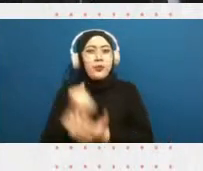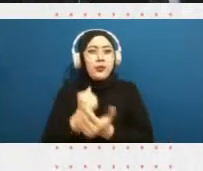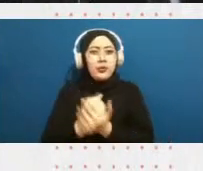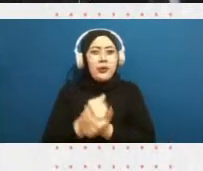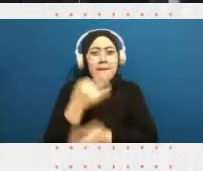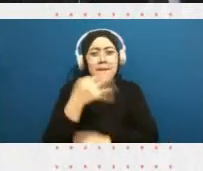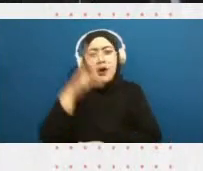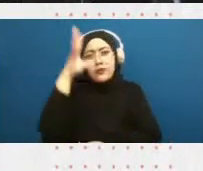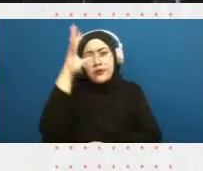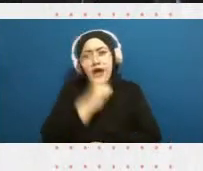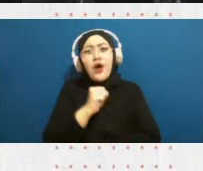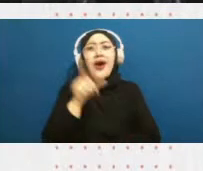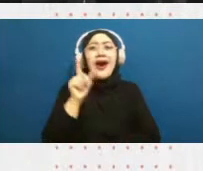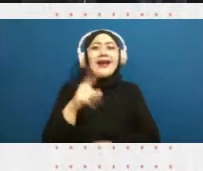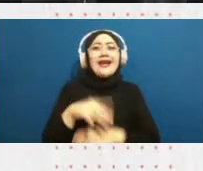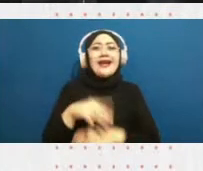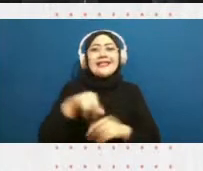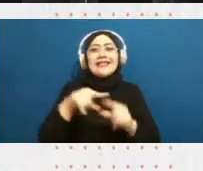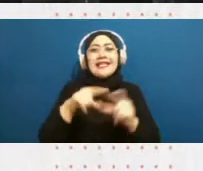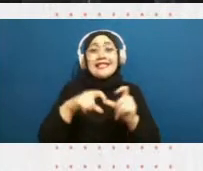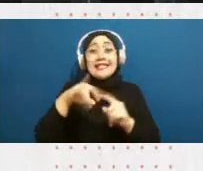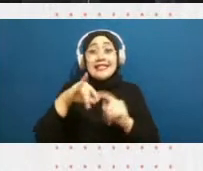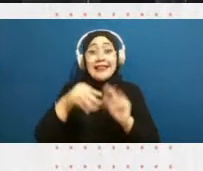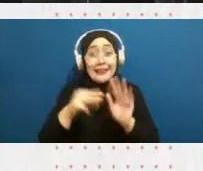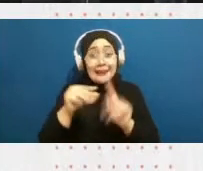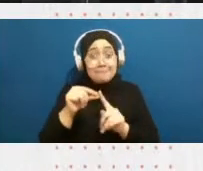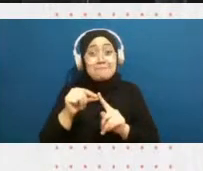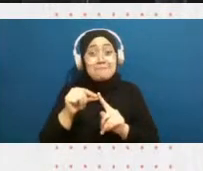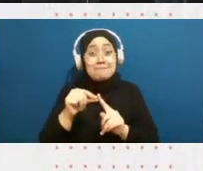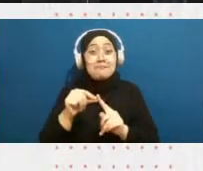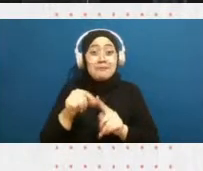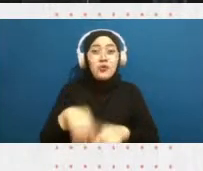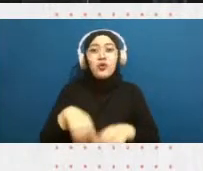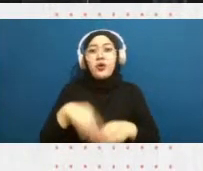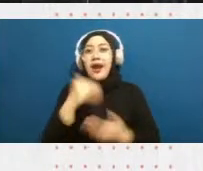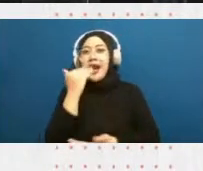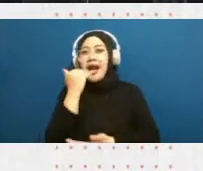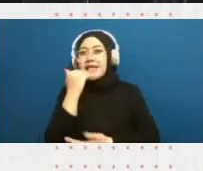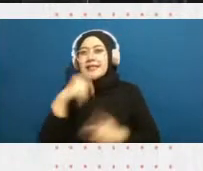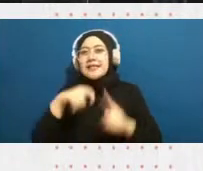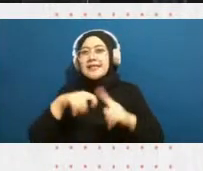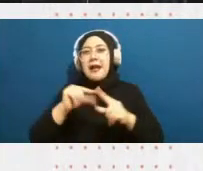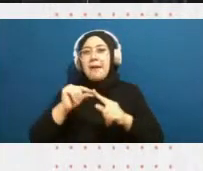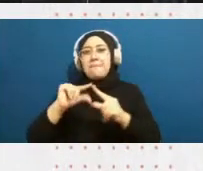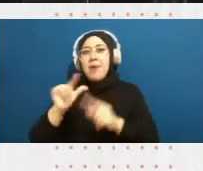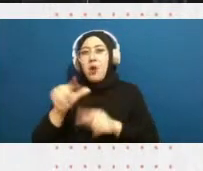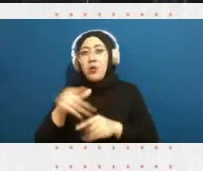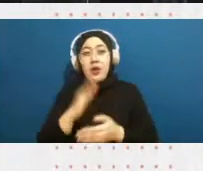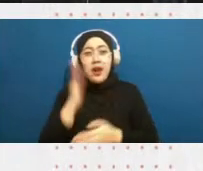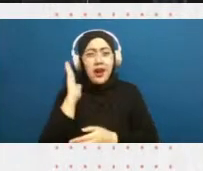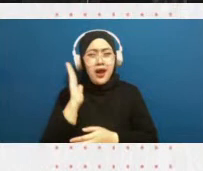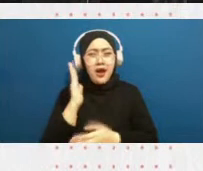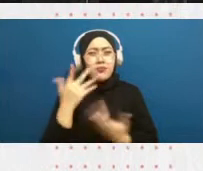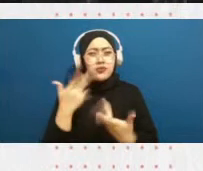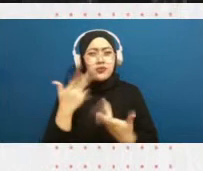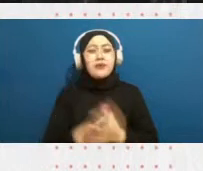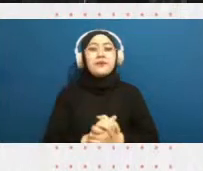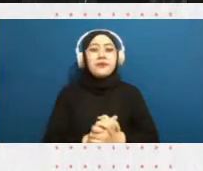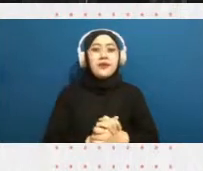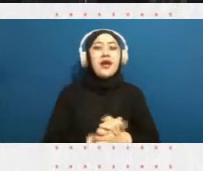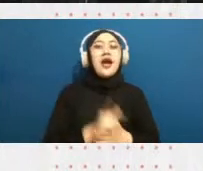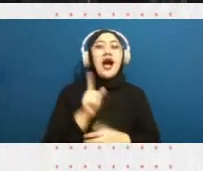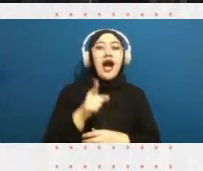Tip nasi kapau ini Kak. Sudah lama kah mulainya? Sudah. Waktu itu kita pernah buka juga Jakusa, jasa titip buka